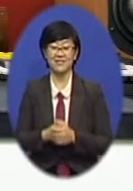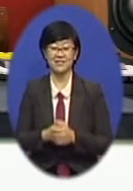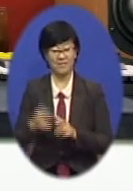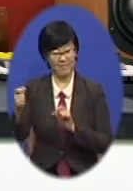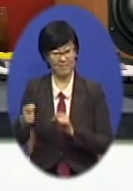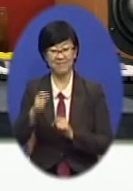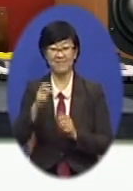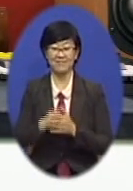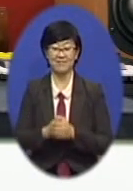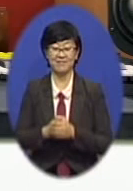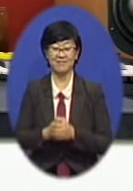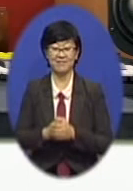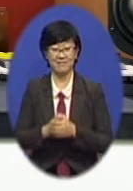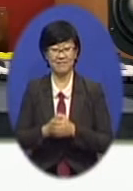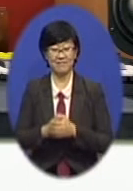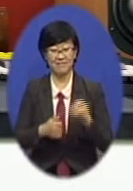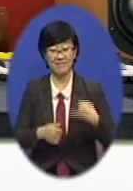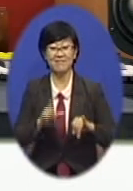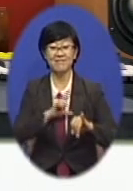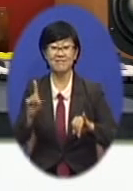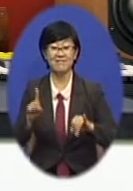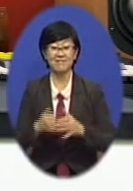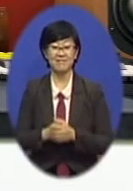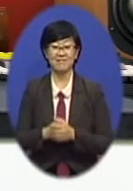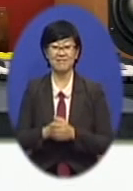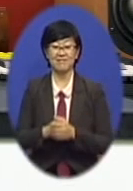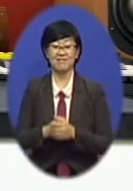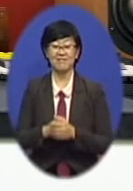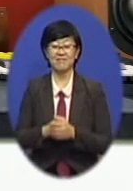되네. 네. 그럼 우리 공주님 이름을 뭐라고 지셨어요?